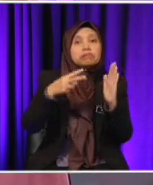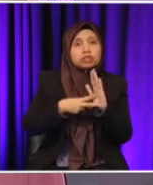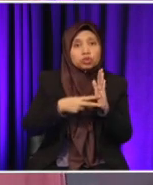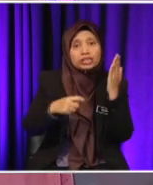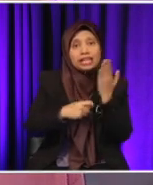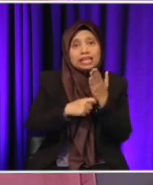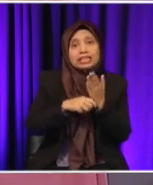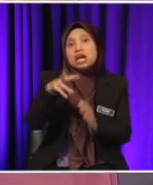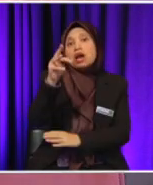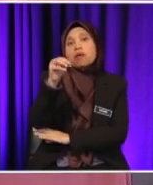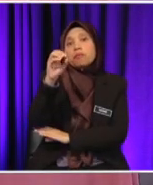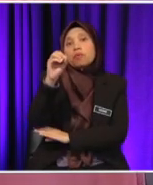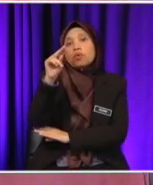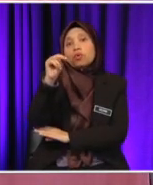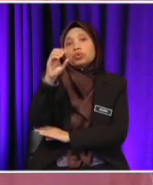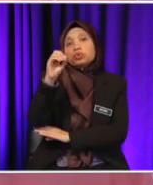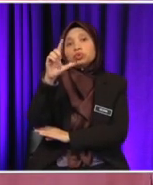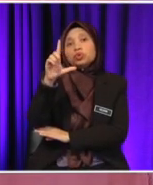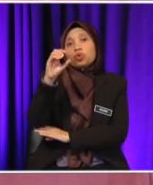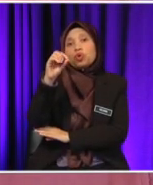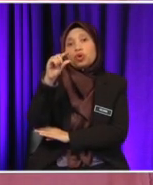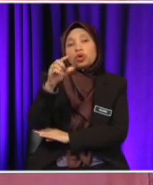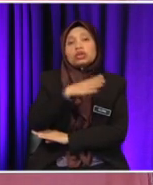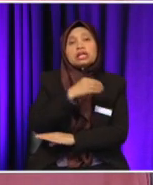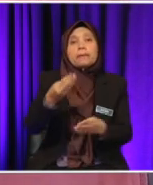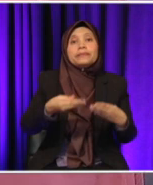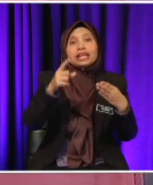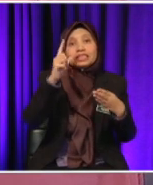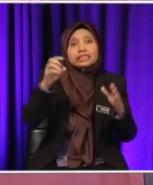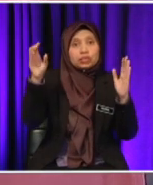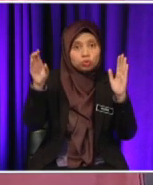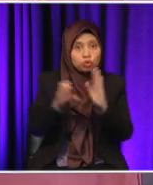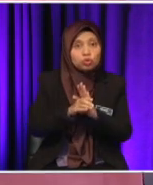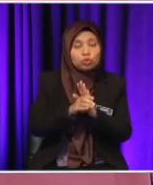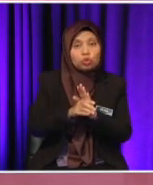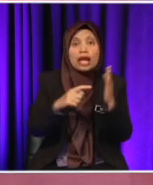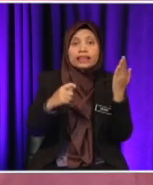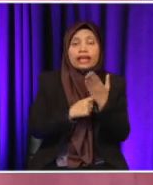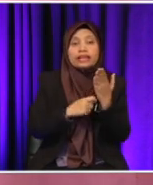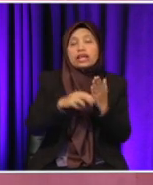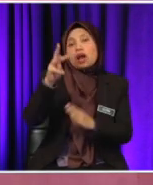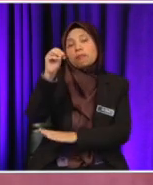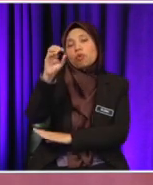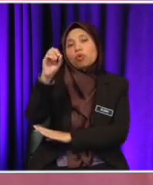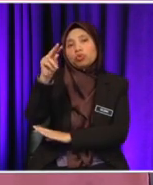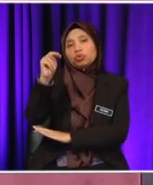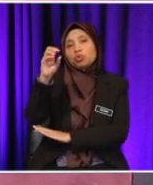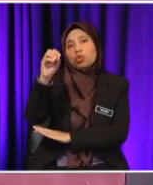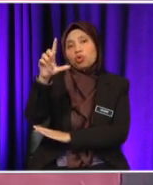kemudian berikan satu contoh teknik monolog yang terdapat dalam petikan tersebut